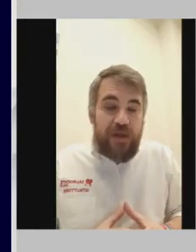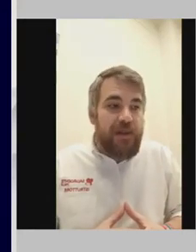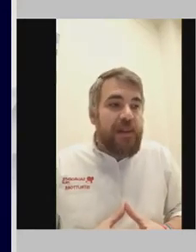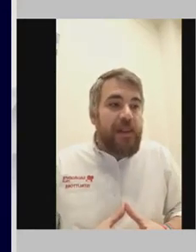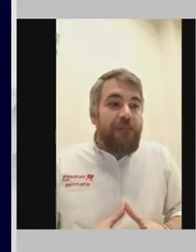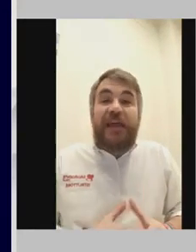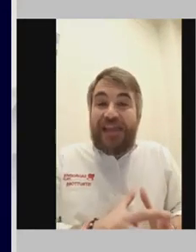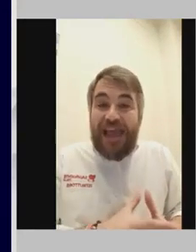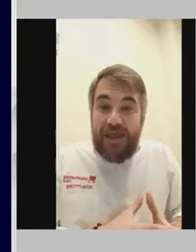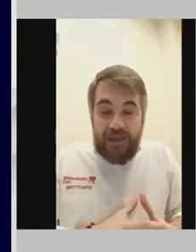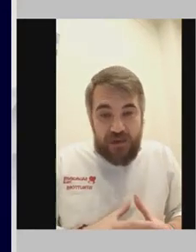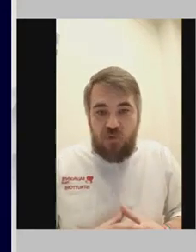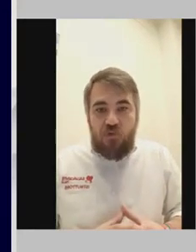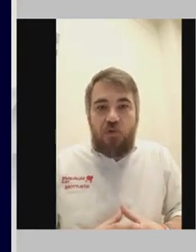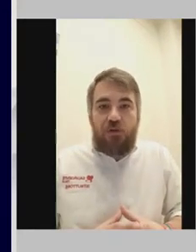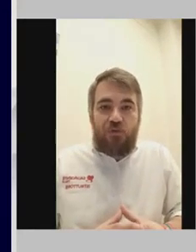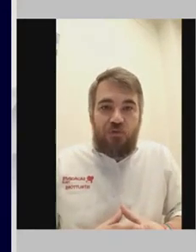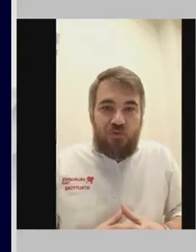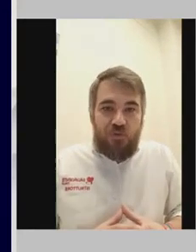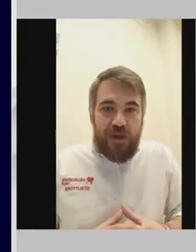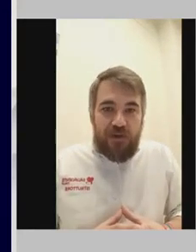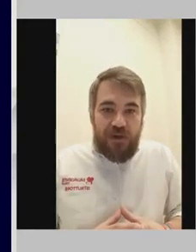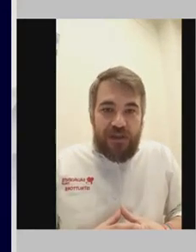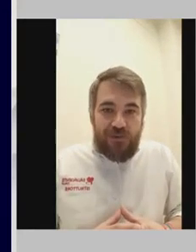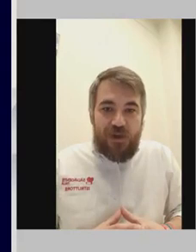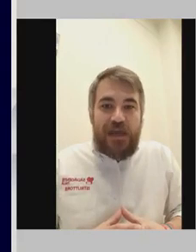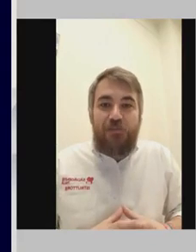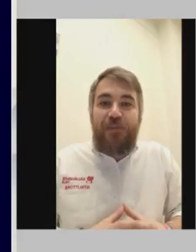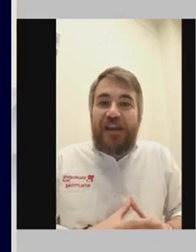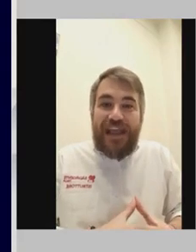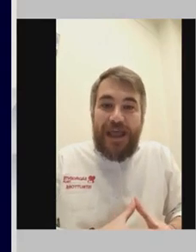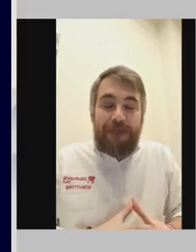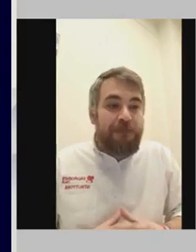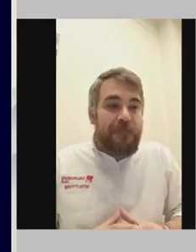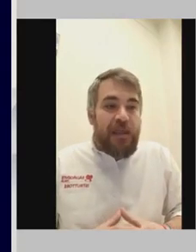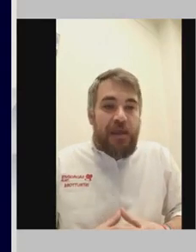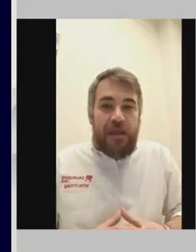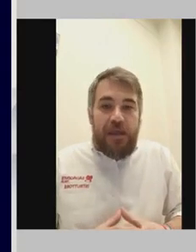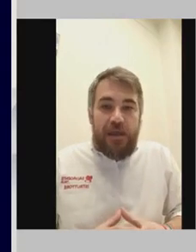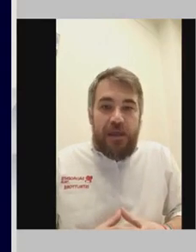l'112. Perché è 118 o 112 non è detto a caso? Perché